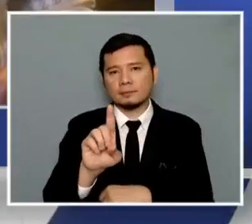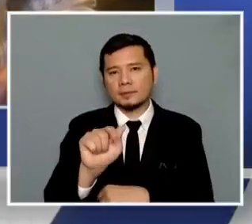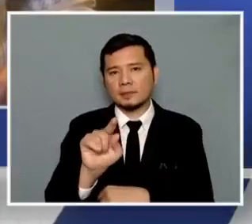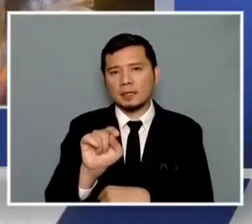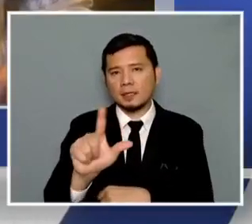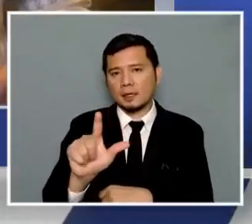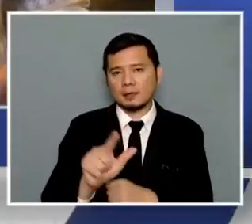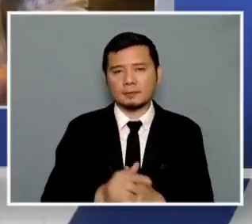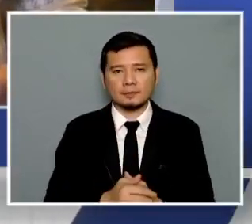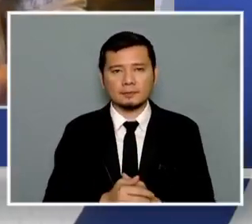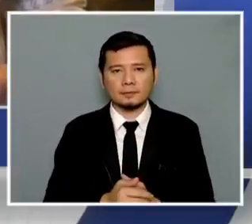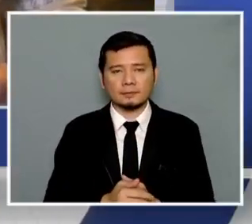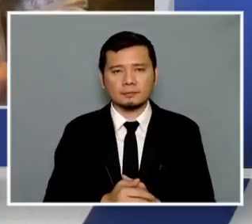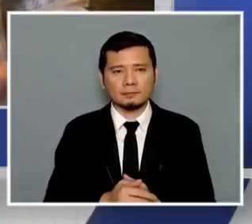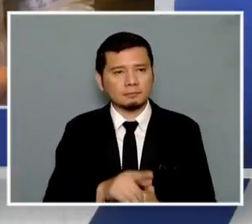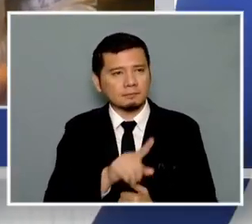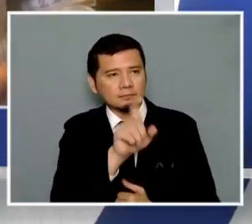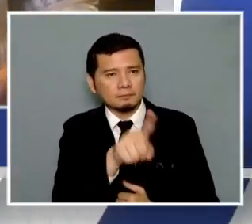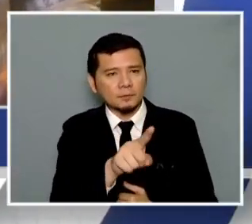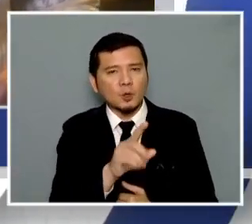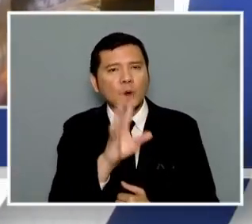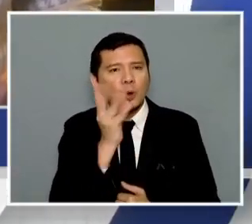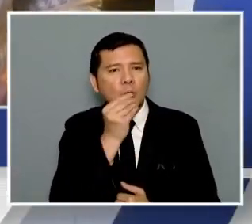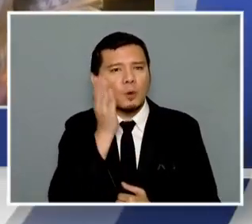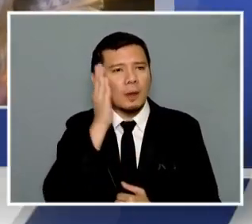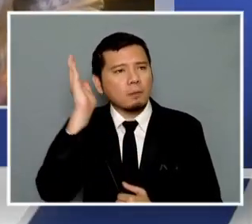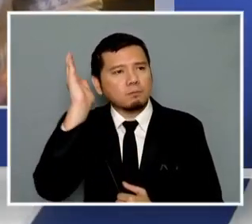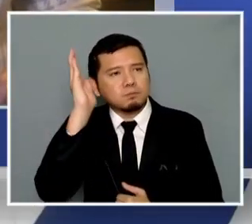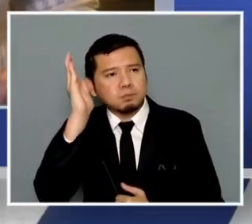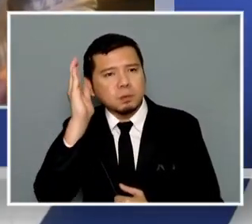Gainiel, sino-sino ang maghahatid ng eulogy ngayong gabi?